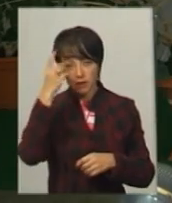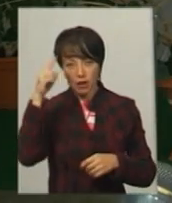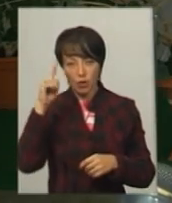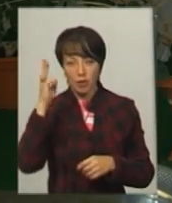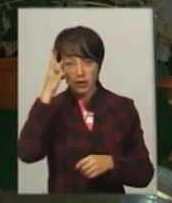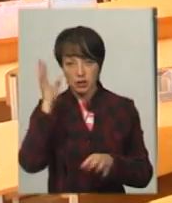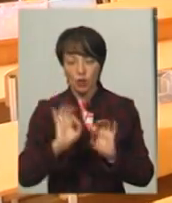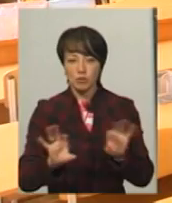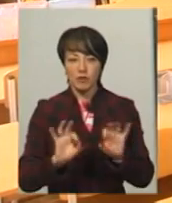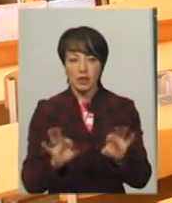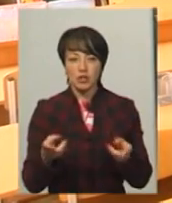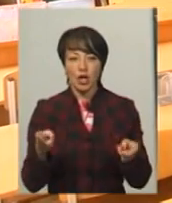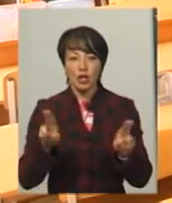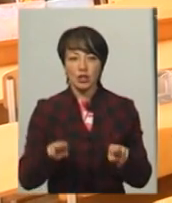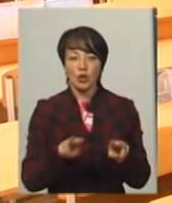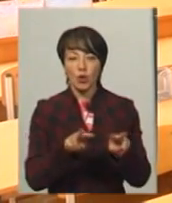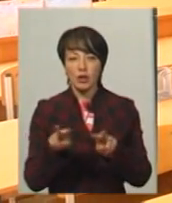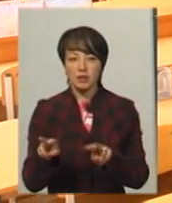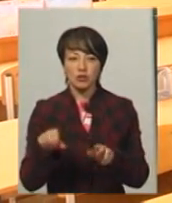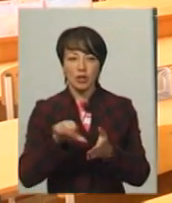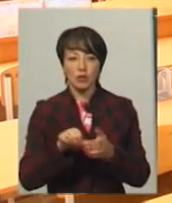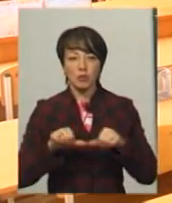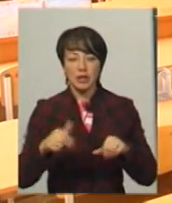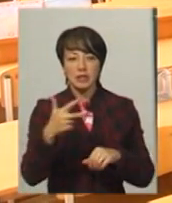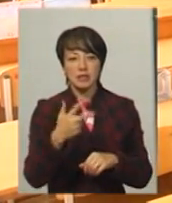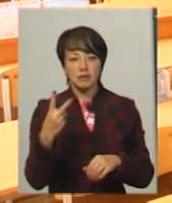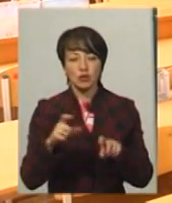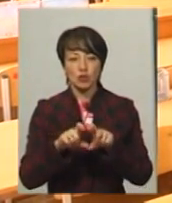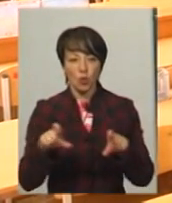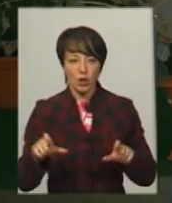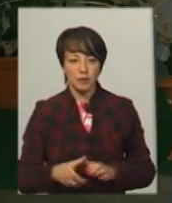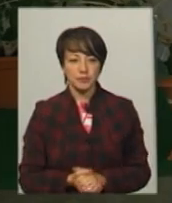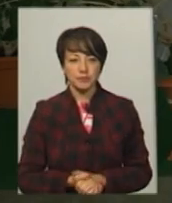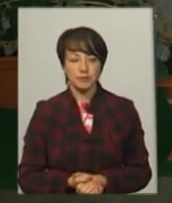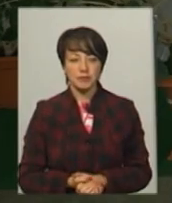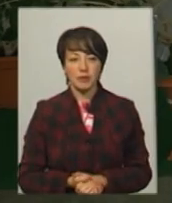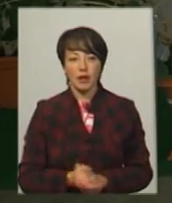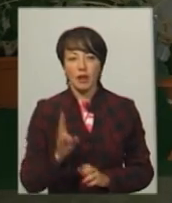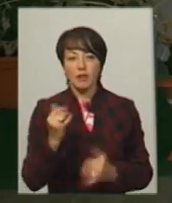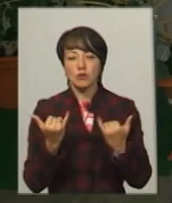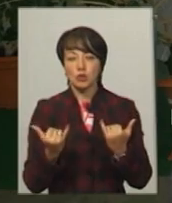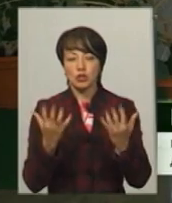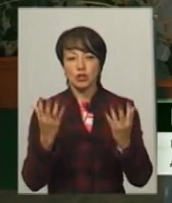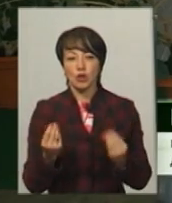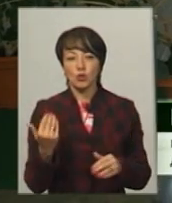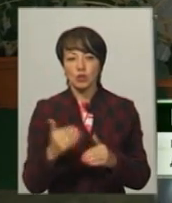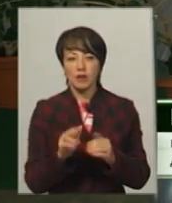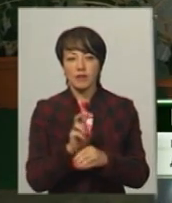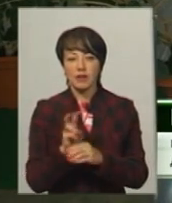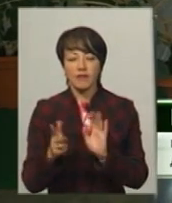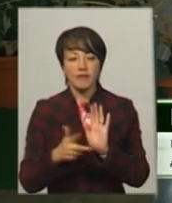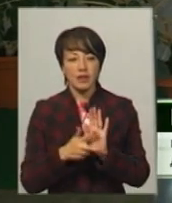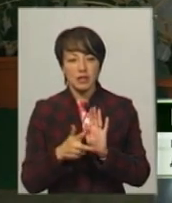Бакалюк розповідає, що залишилось оглянути членам комісії 32 школи обласного центру. На сьогоднішній день ми вже відвідали